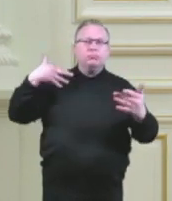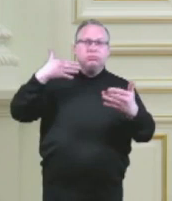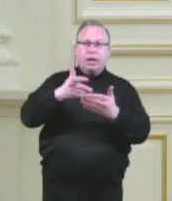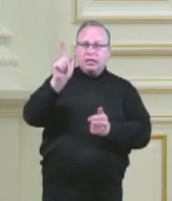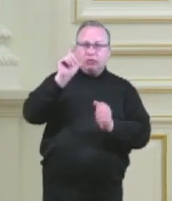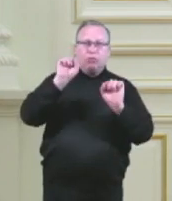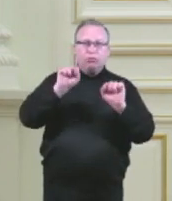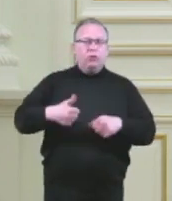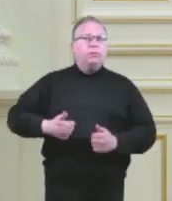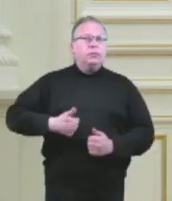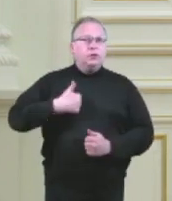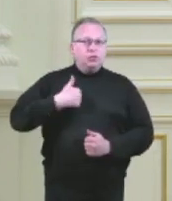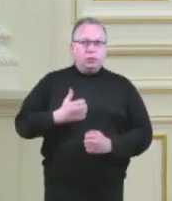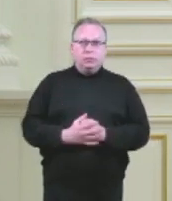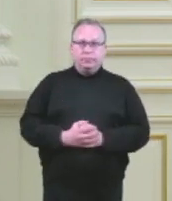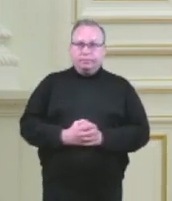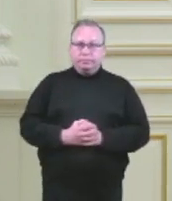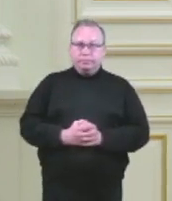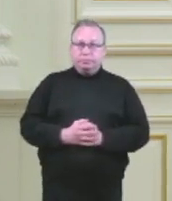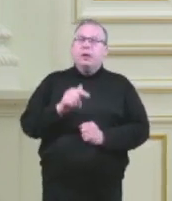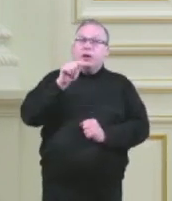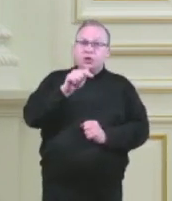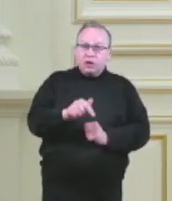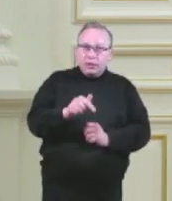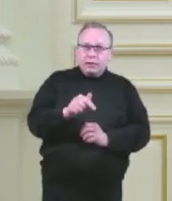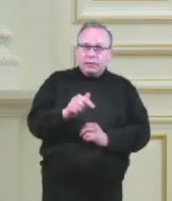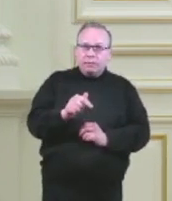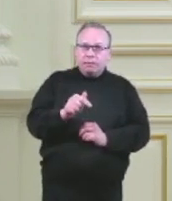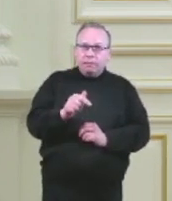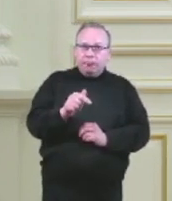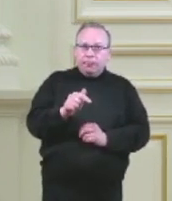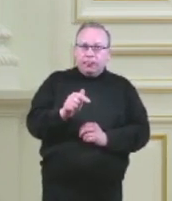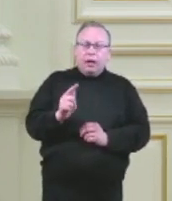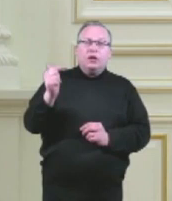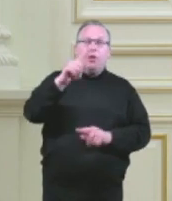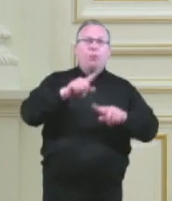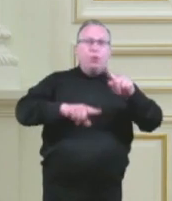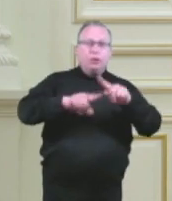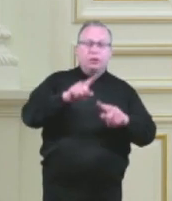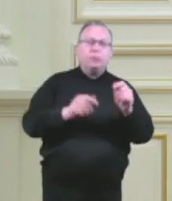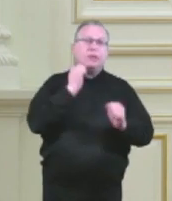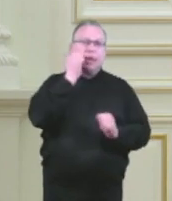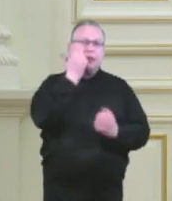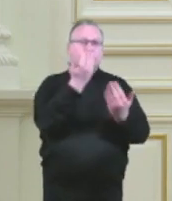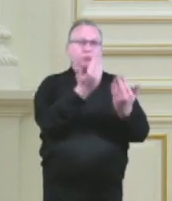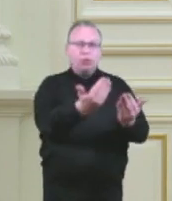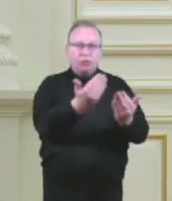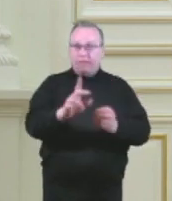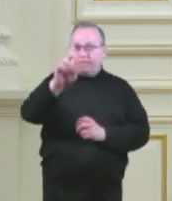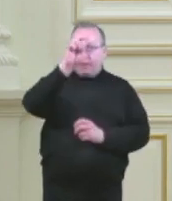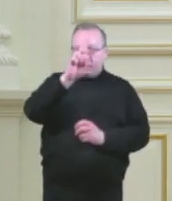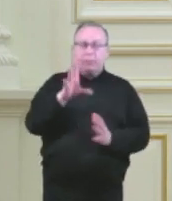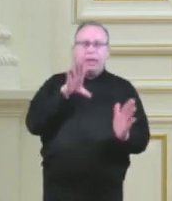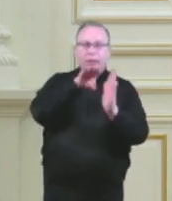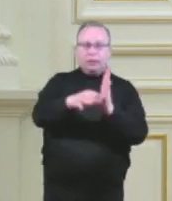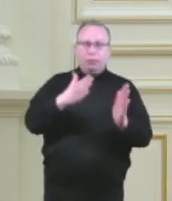galime didžiuotis. Šiais geopolitinio lūžio laikais esame dėkingi jūsų šaliai už indėlį į mūsų